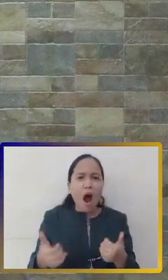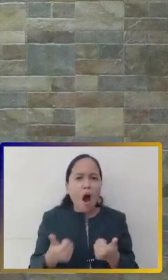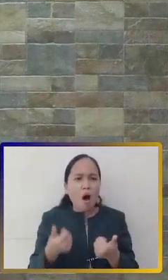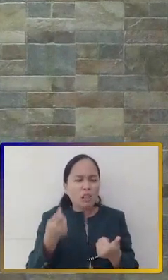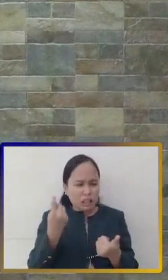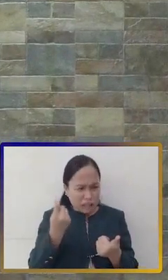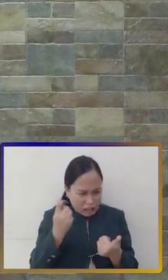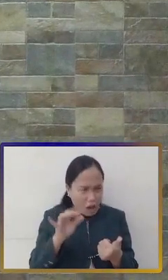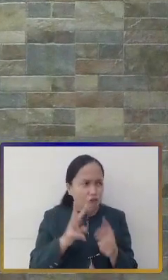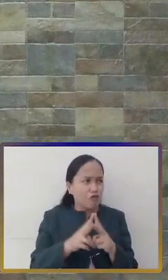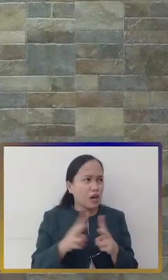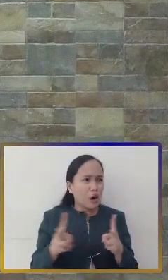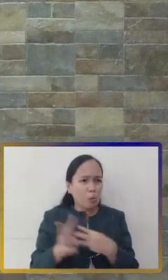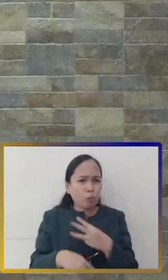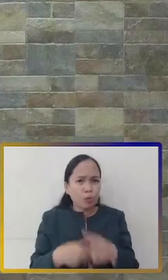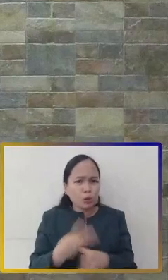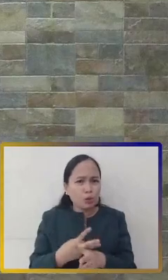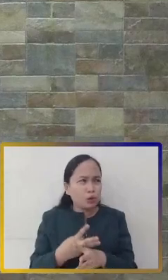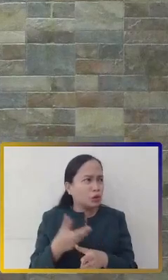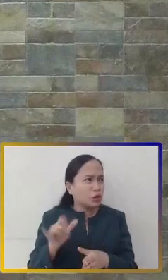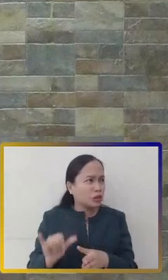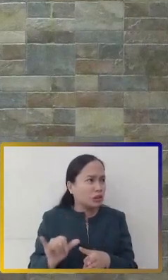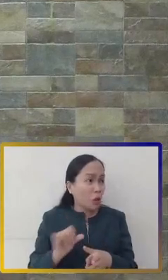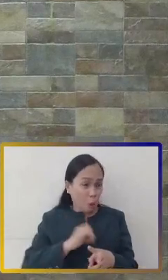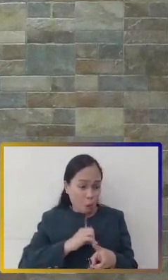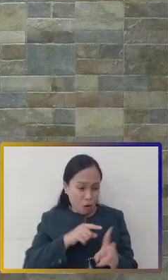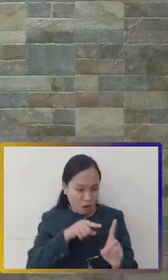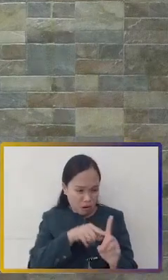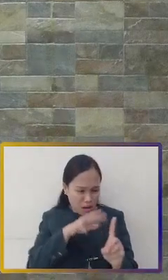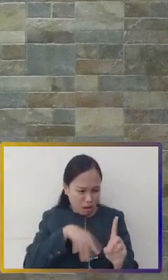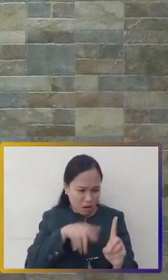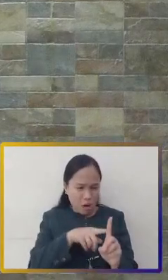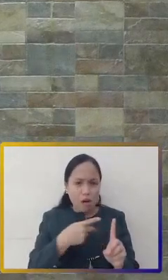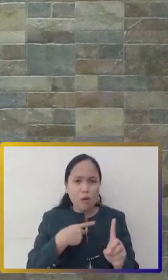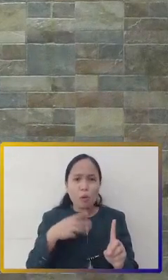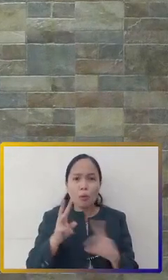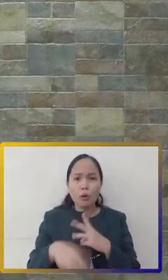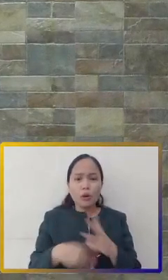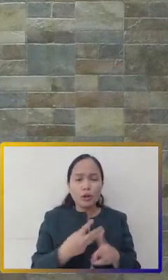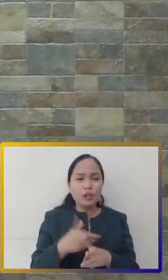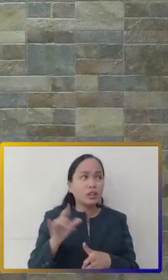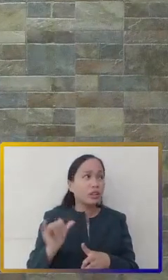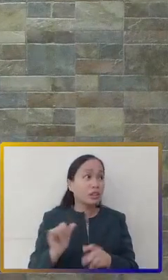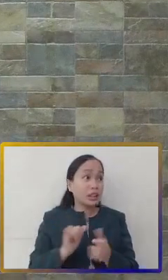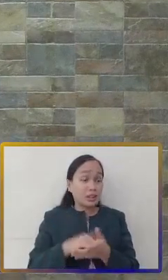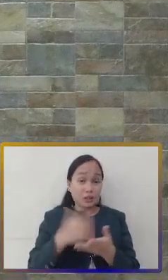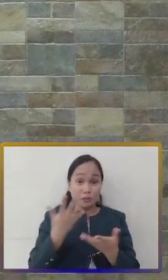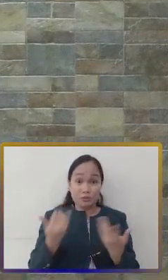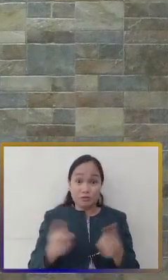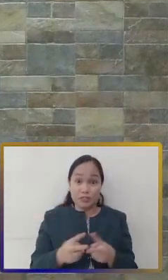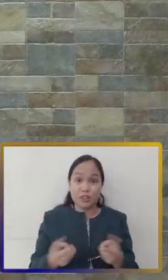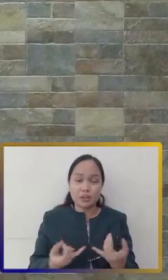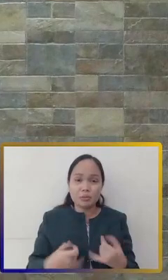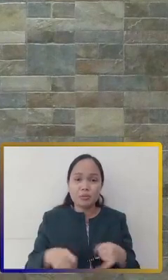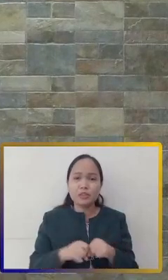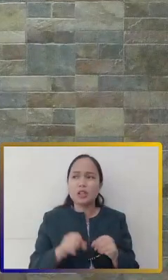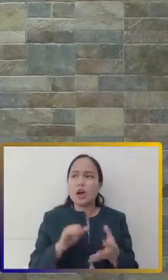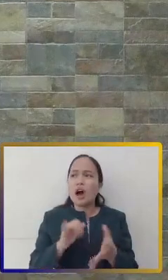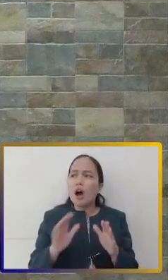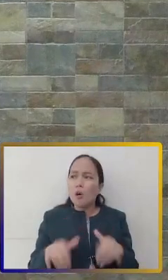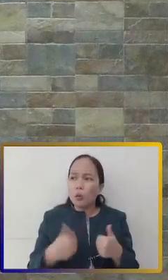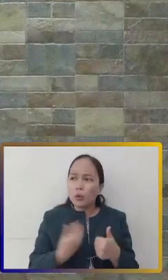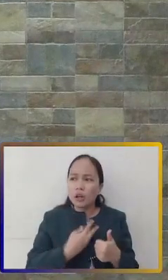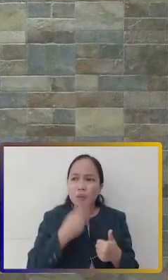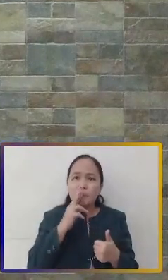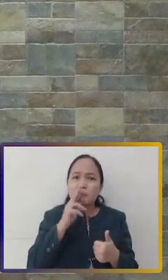mundo. You see, kaya ko po sinabi sa inyo kanina that it is very important, or we are blessed to see that our